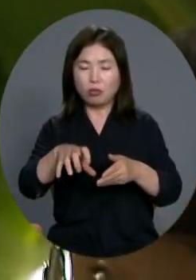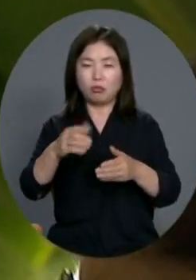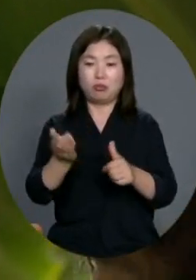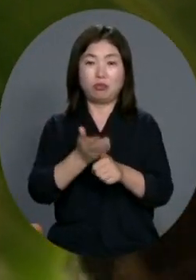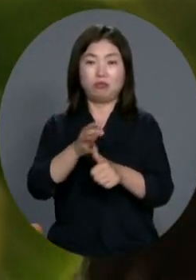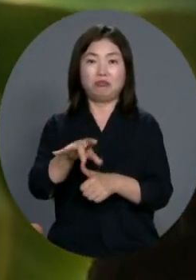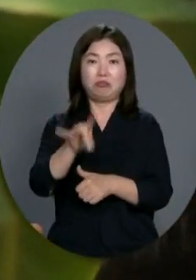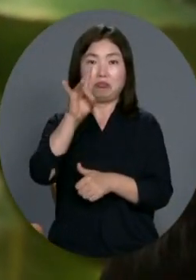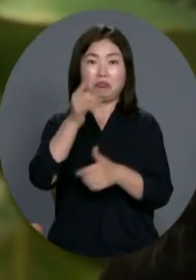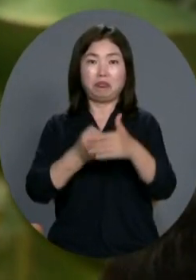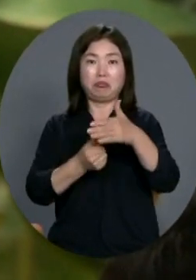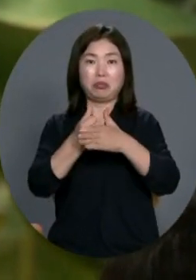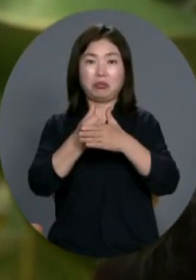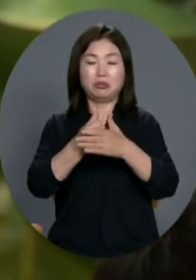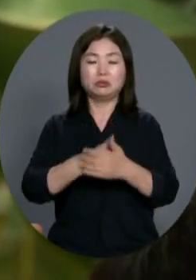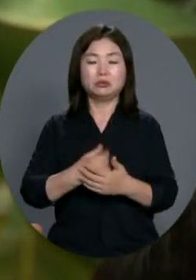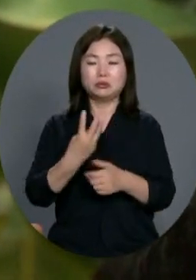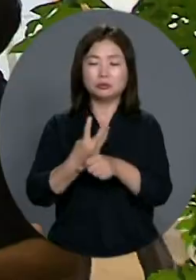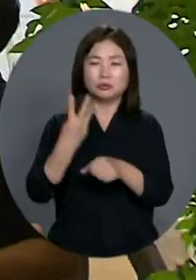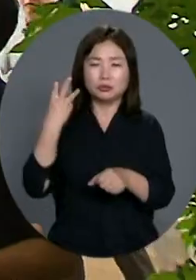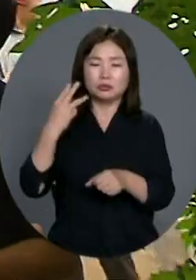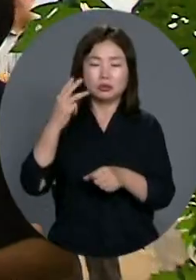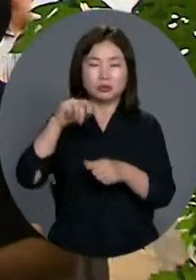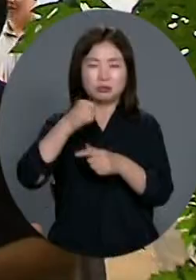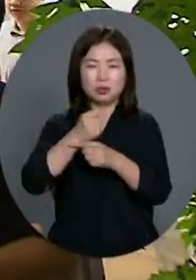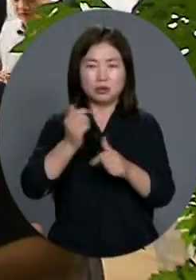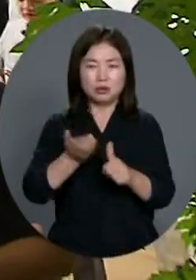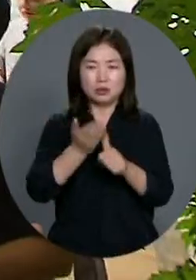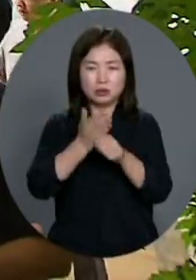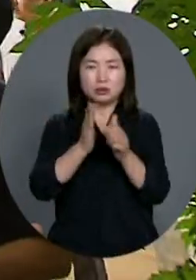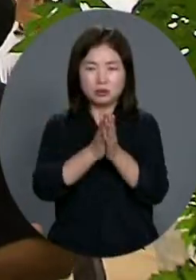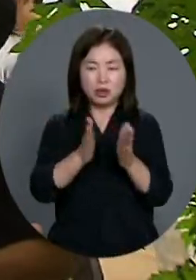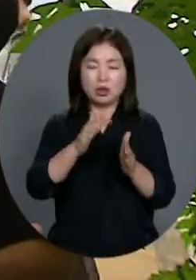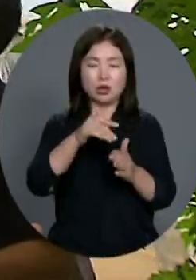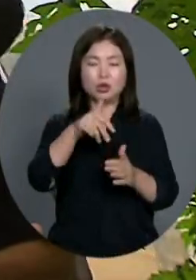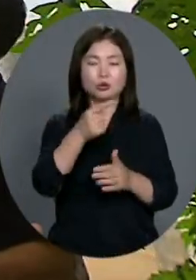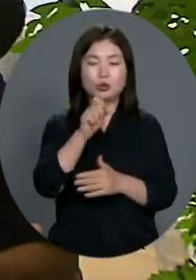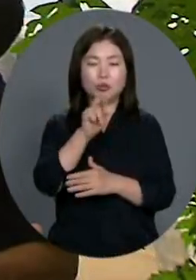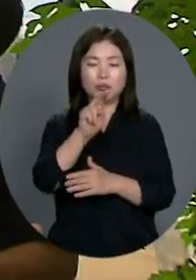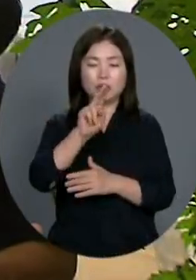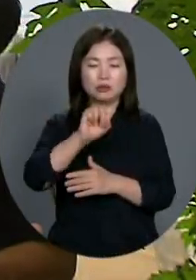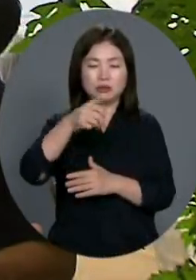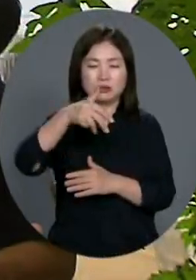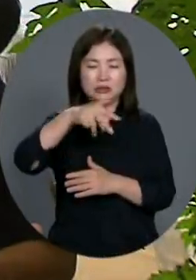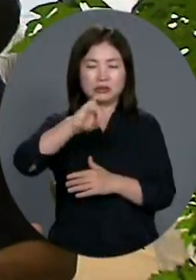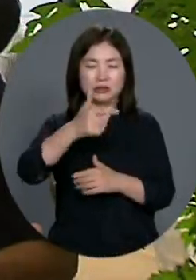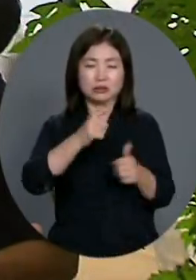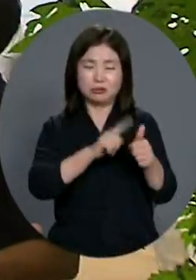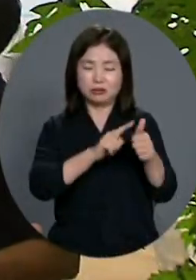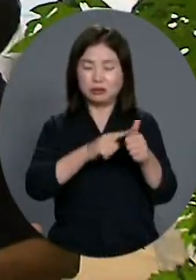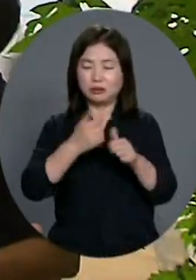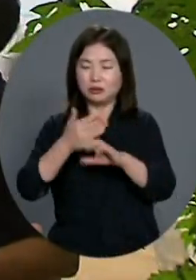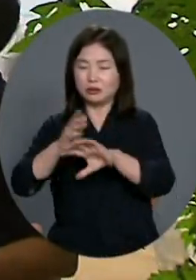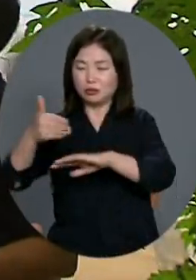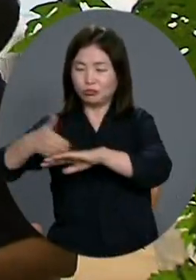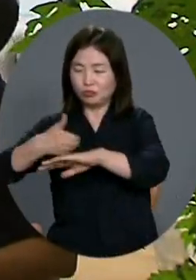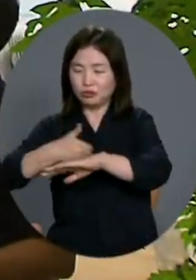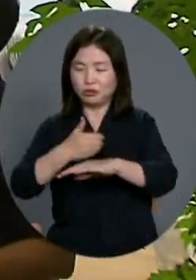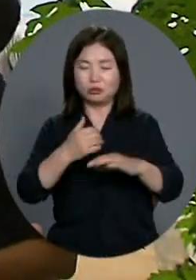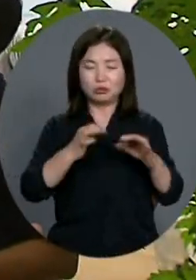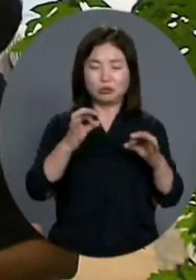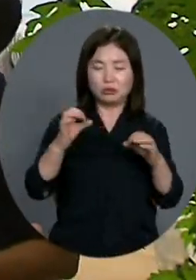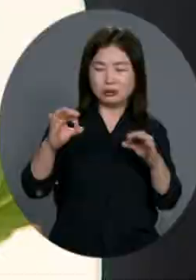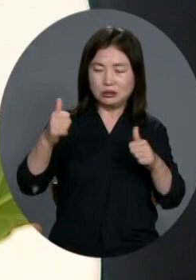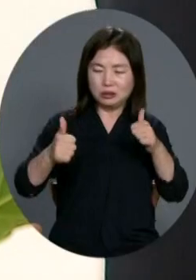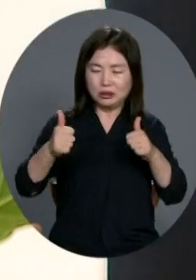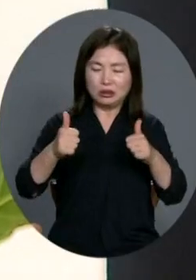드문 일입니다. 3년 전 열대 작물 재배를 시작한 조병진 대표는 수입 열대 과일과 가격